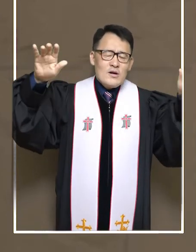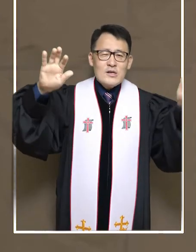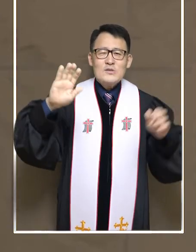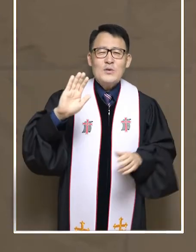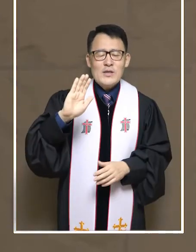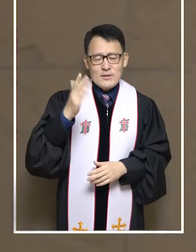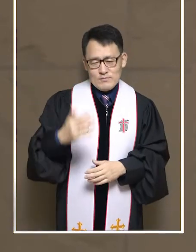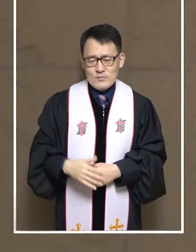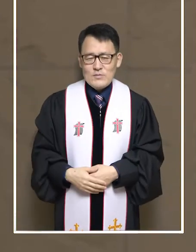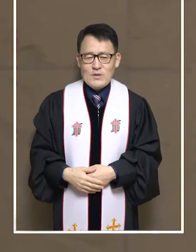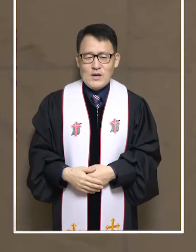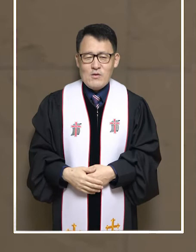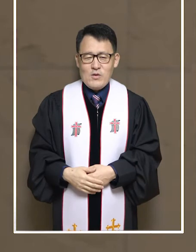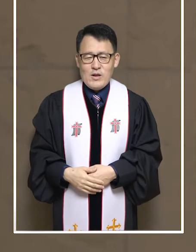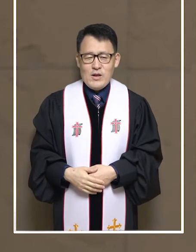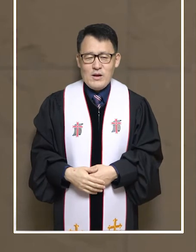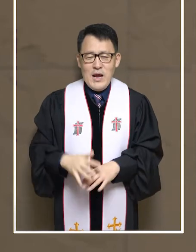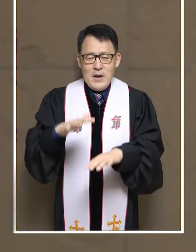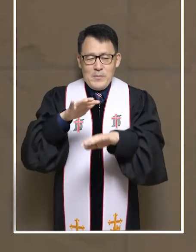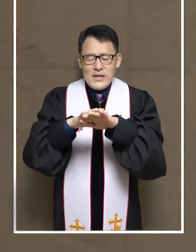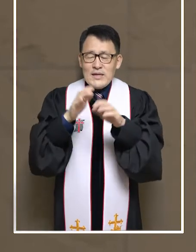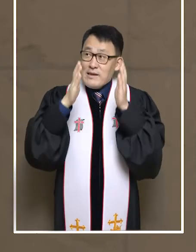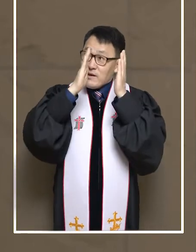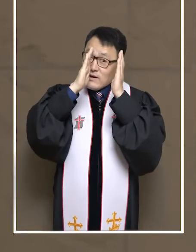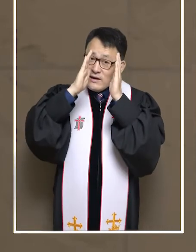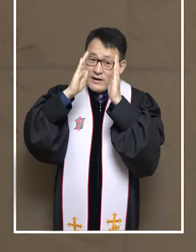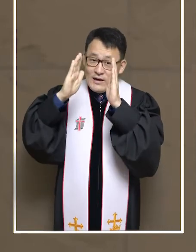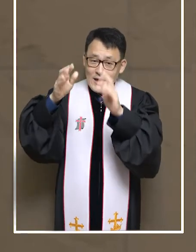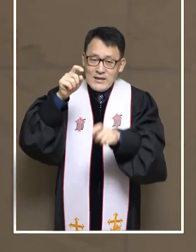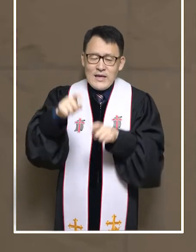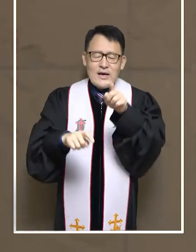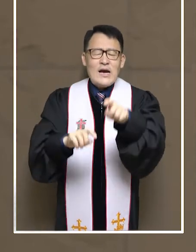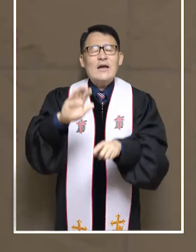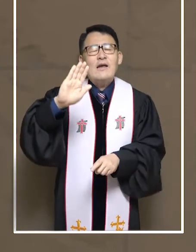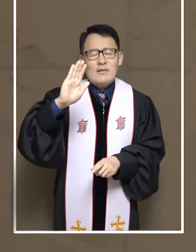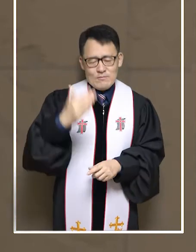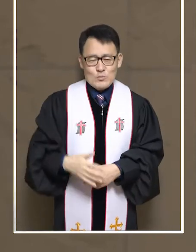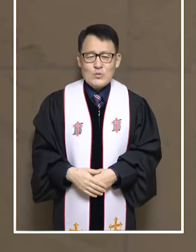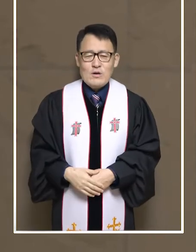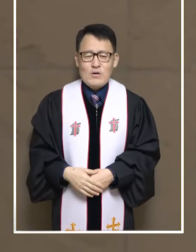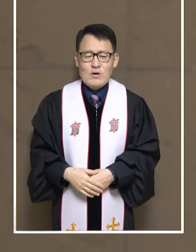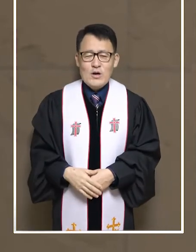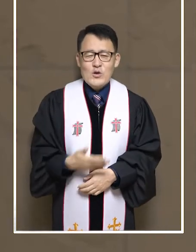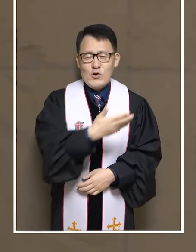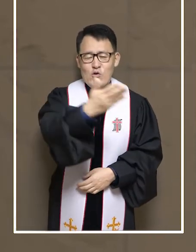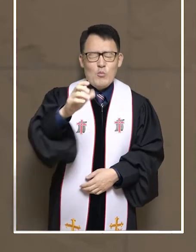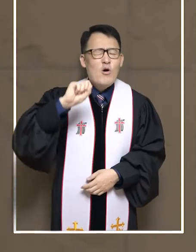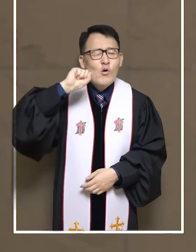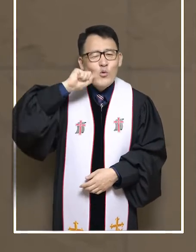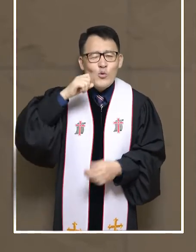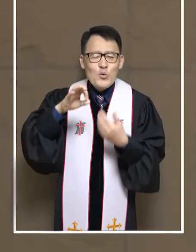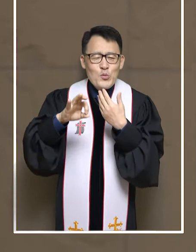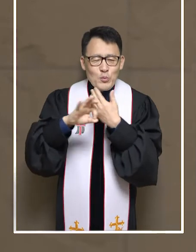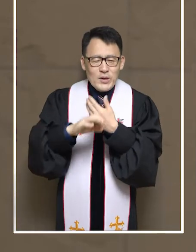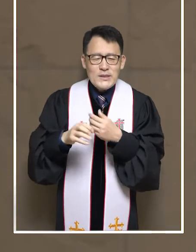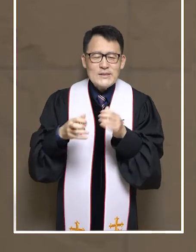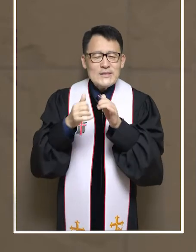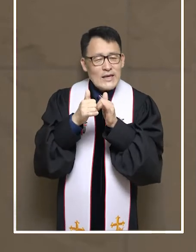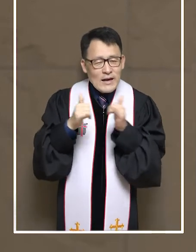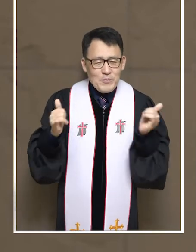세계로 나가게 된 것이었습니다. 밭을 향해 더 가까이 나가게 된 것이었습니다.